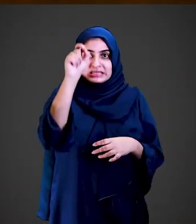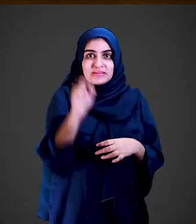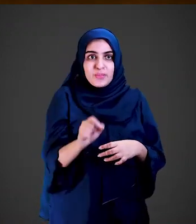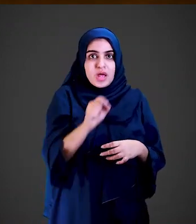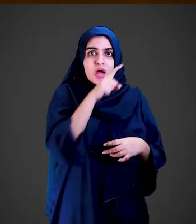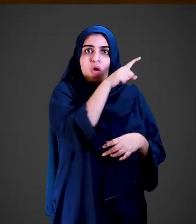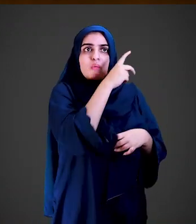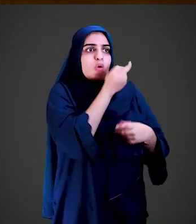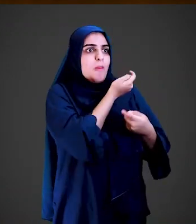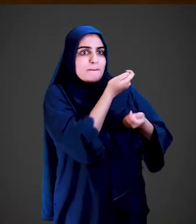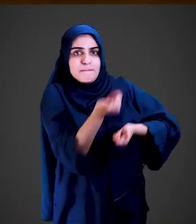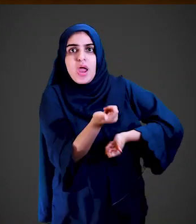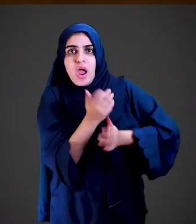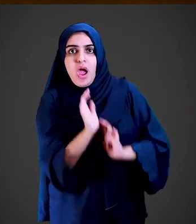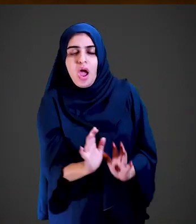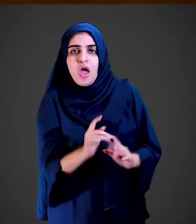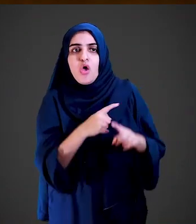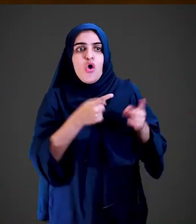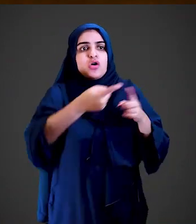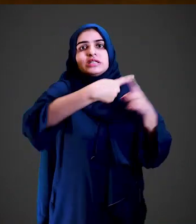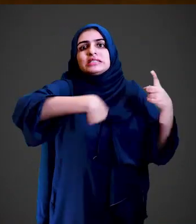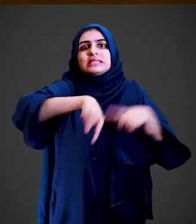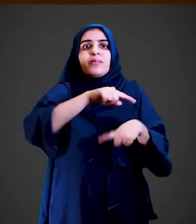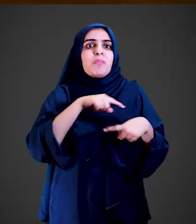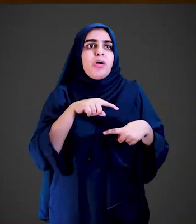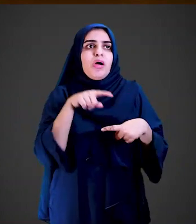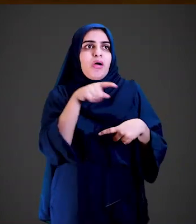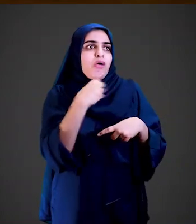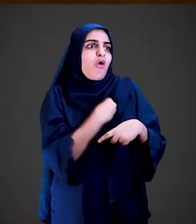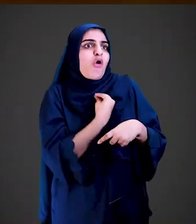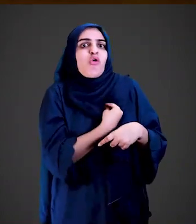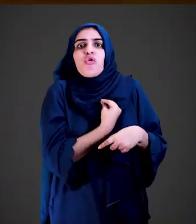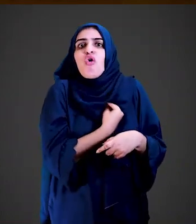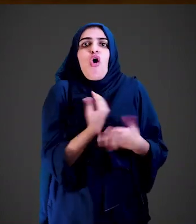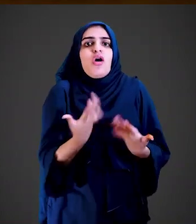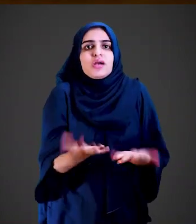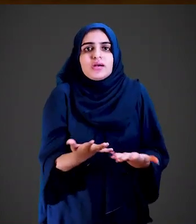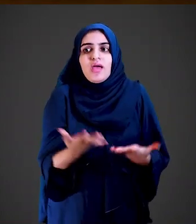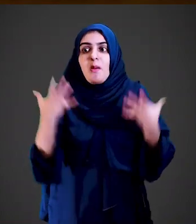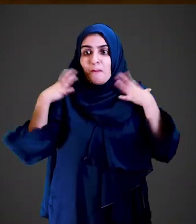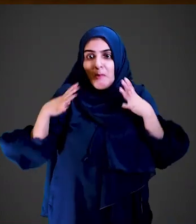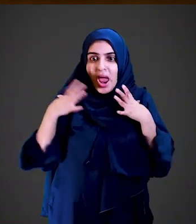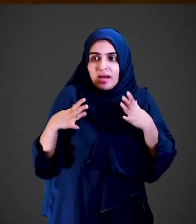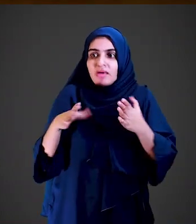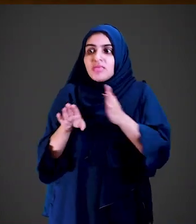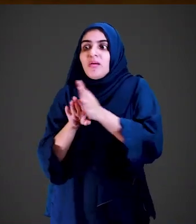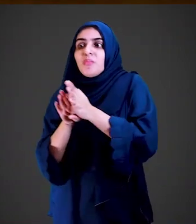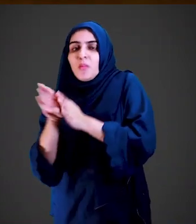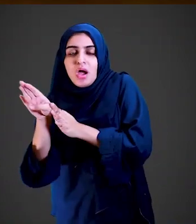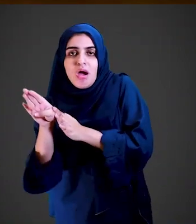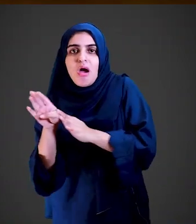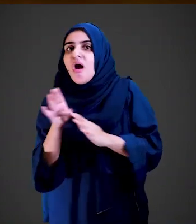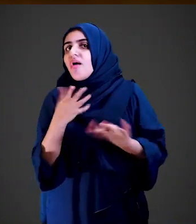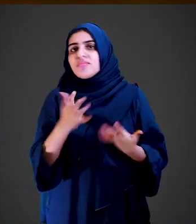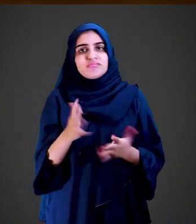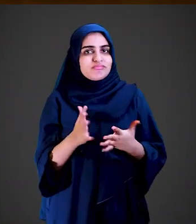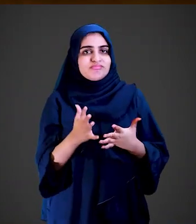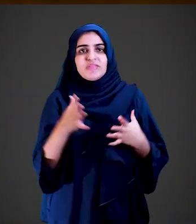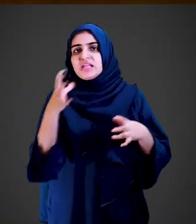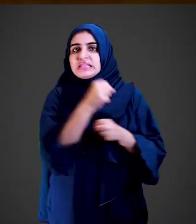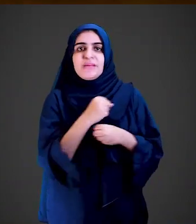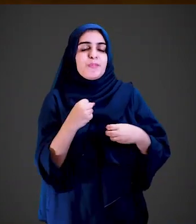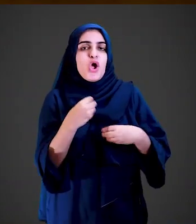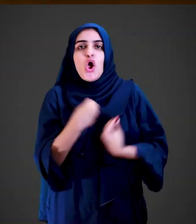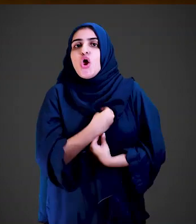بیٹھے بٹھائے مل رہے ہیں تو مجھے یہ بتائیں کہ ان کے اندر کوئی ٹیمٹیشن نہیں ہے کہ ہم اپنے وسائل کو خود بھی جنریٹ کریں